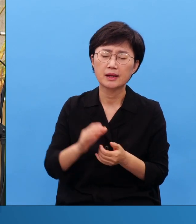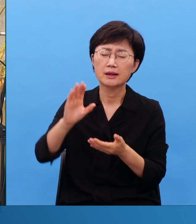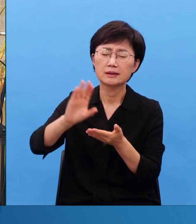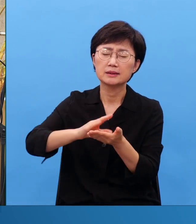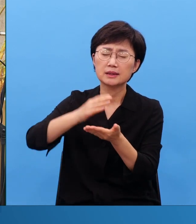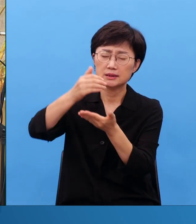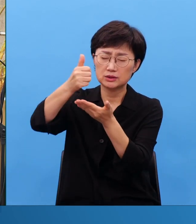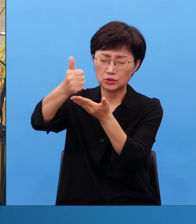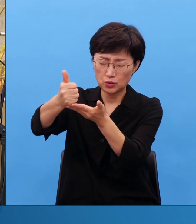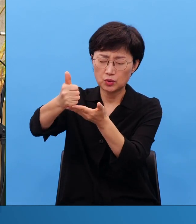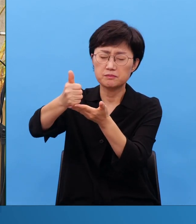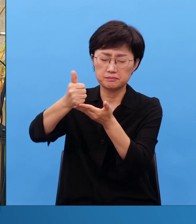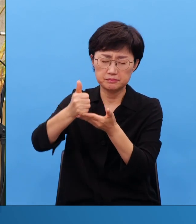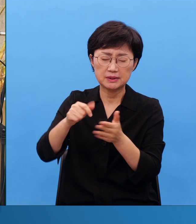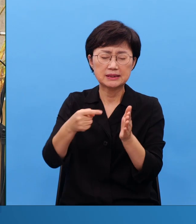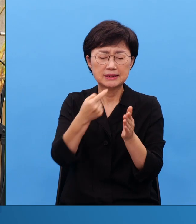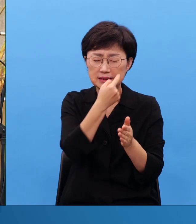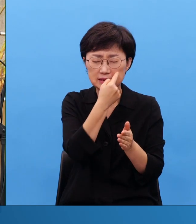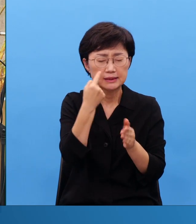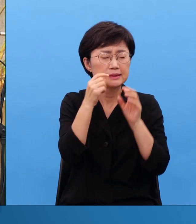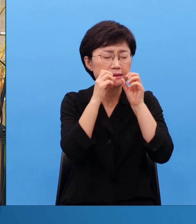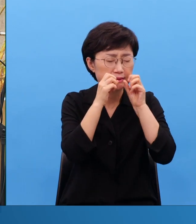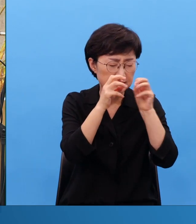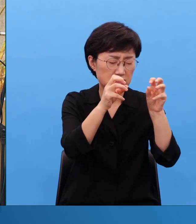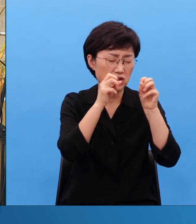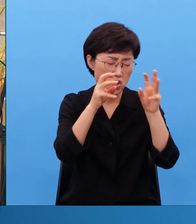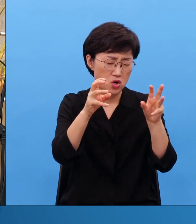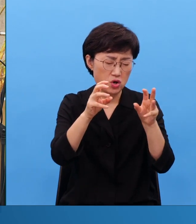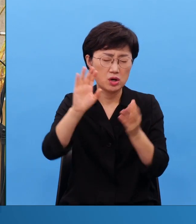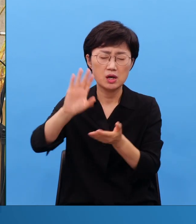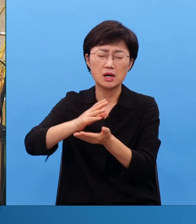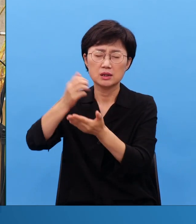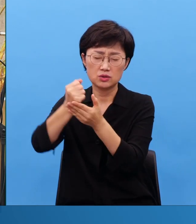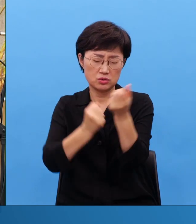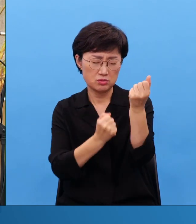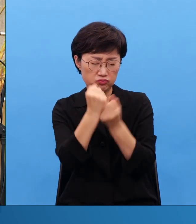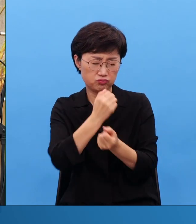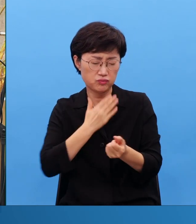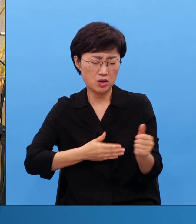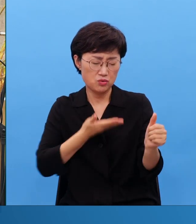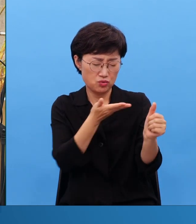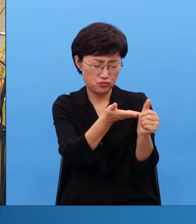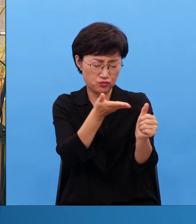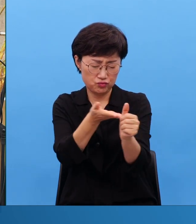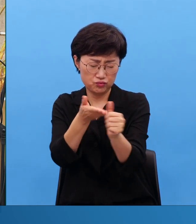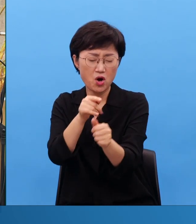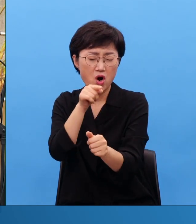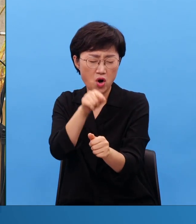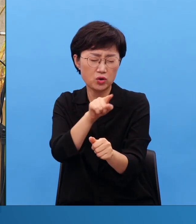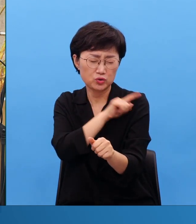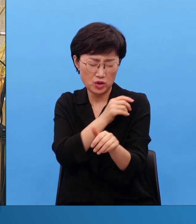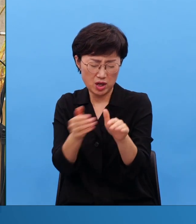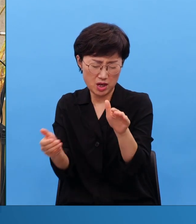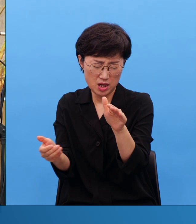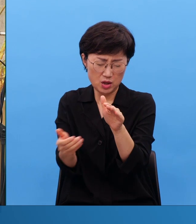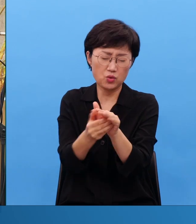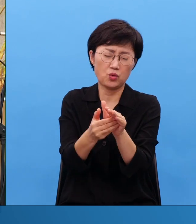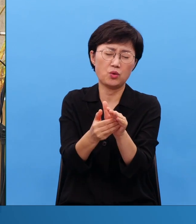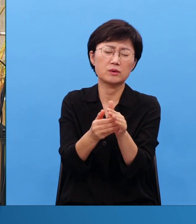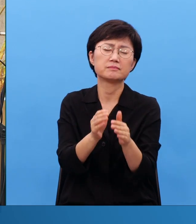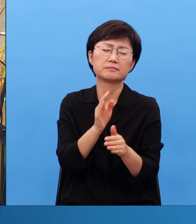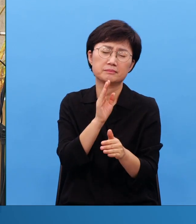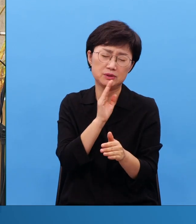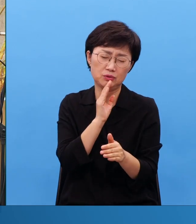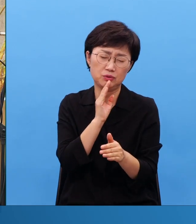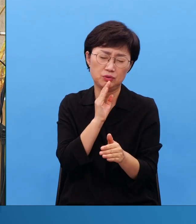그리스도를 증거하고 다른 사람에게 그리스도를 알게 하는 것이 우리의 최고 선택 기준이며 영원한 응답 누리는